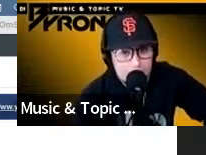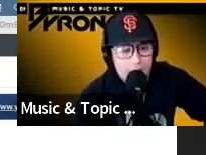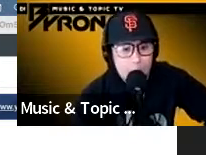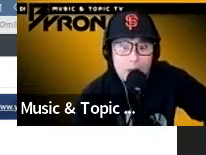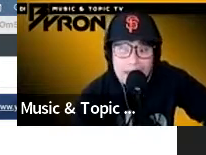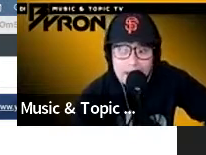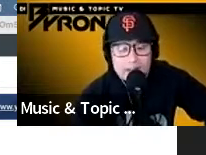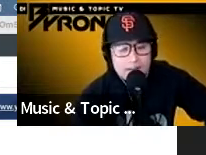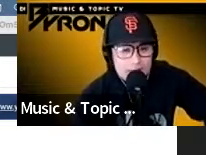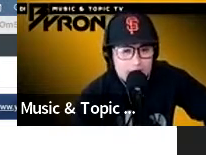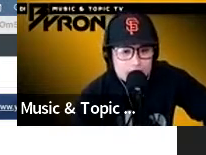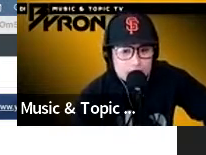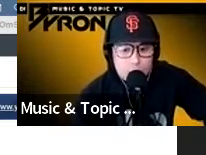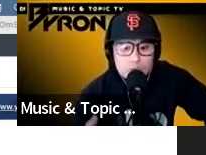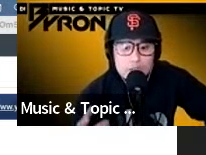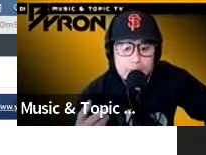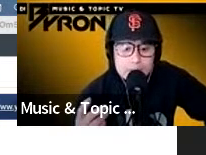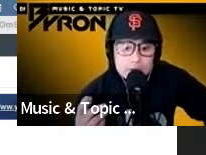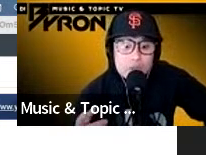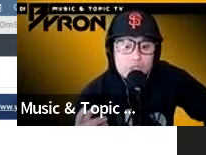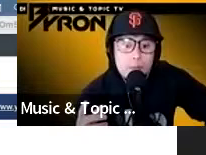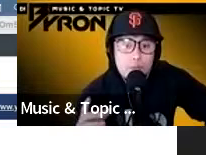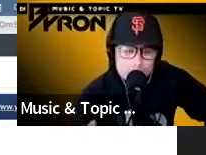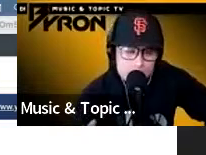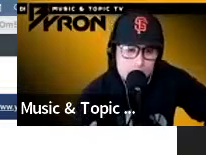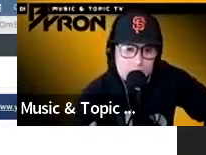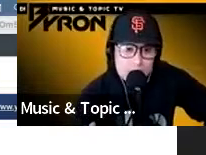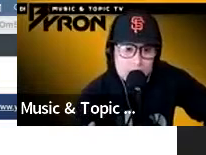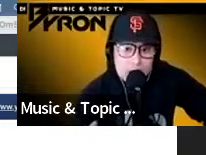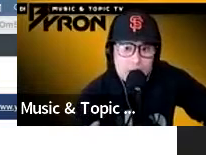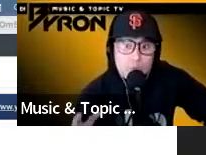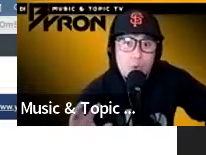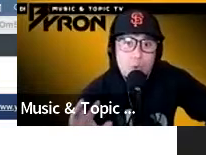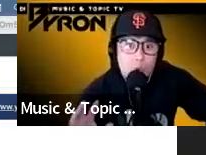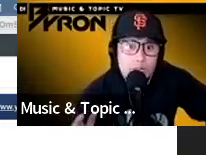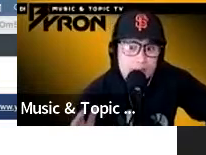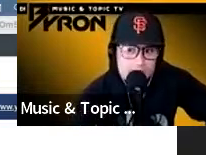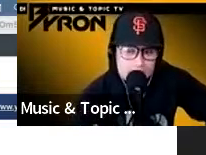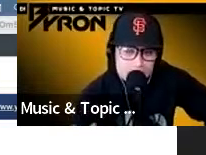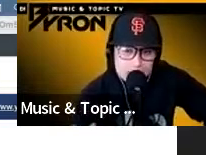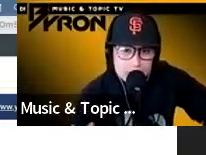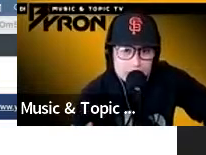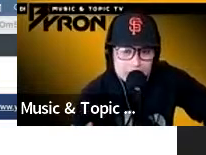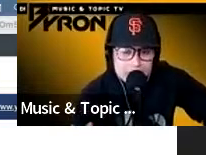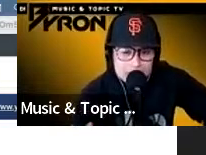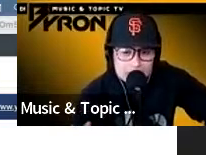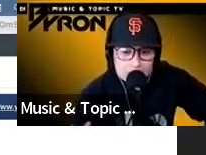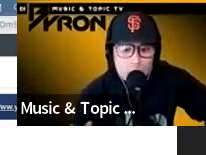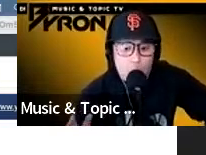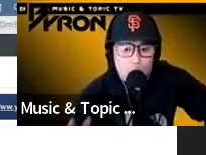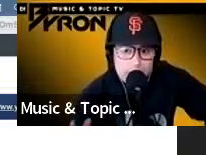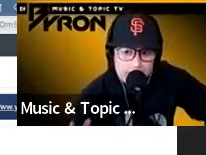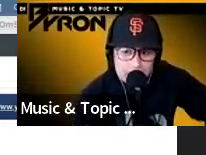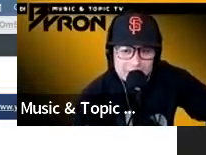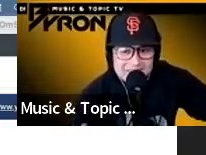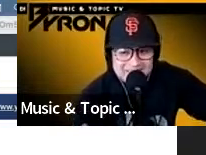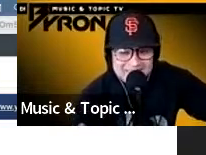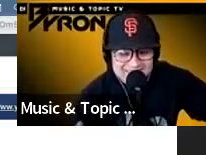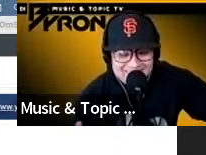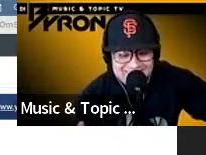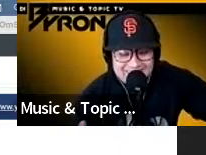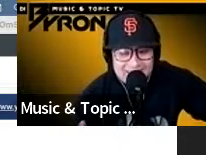meron ba wala So kung Si pastor Kiboy eh Kukunin na kukunin